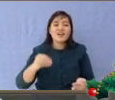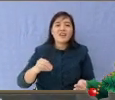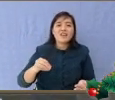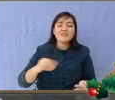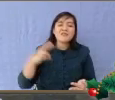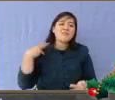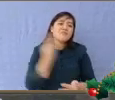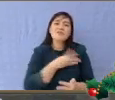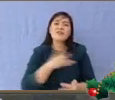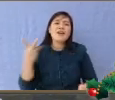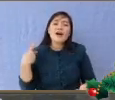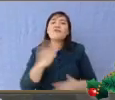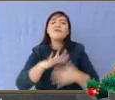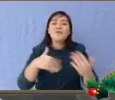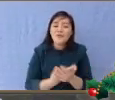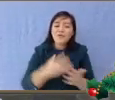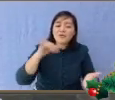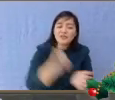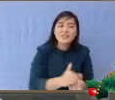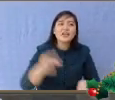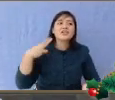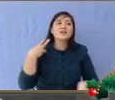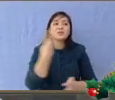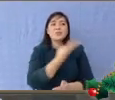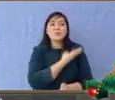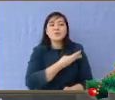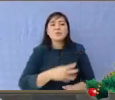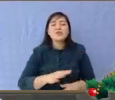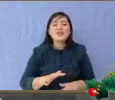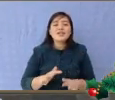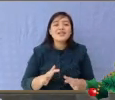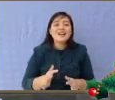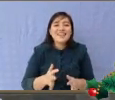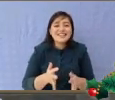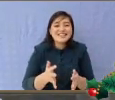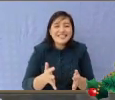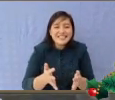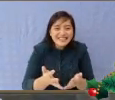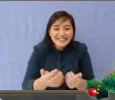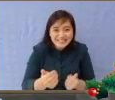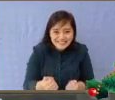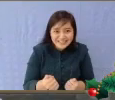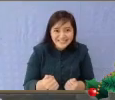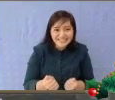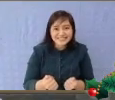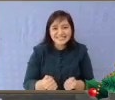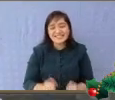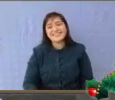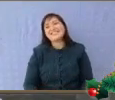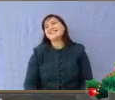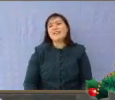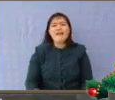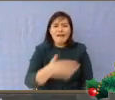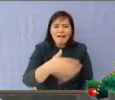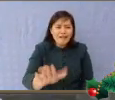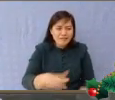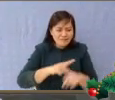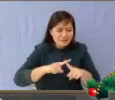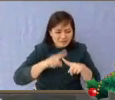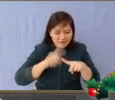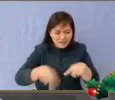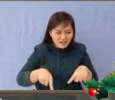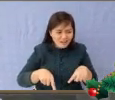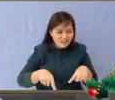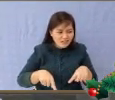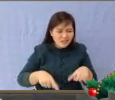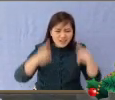anong sapatos yung iyong isusuot. Sapagkat dinaig mo pa si Imelda Marcos sa dami ng sapatos. Yung pang hindi mo na